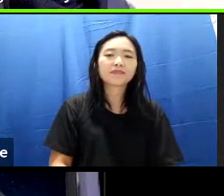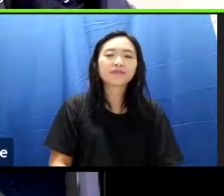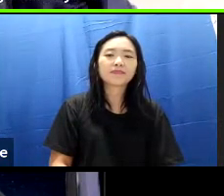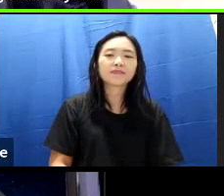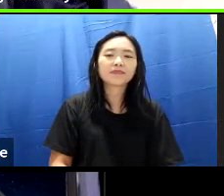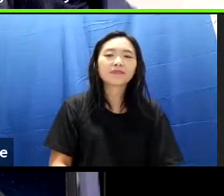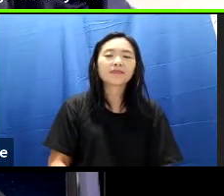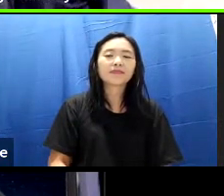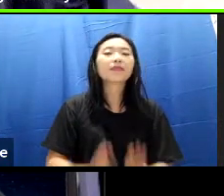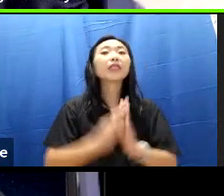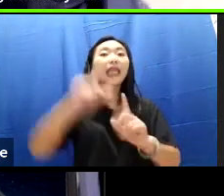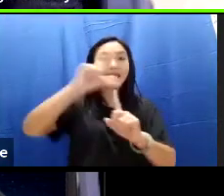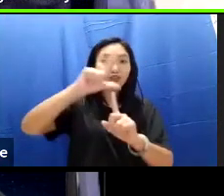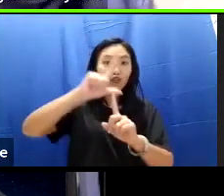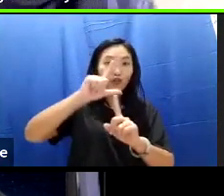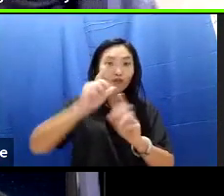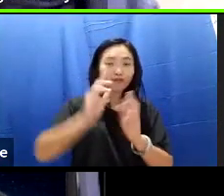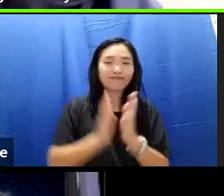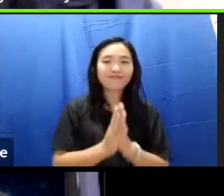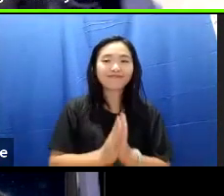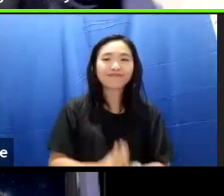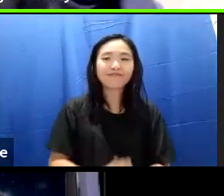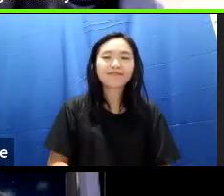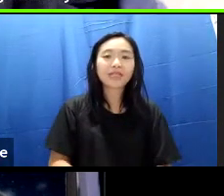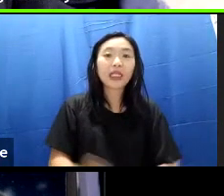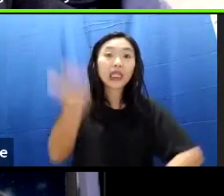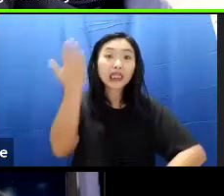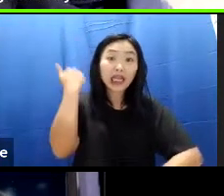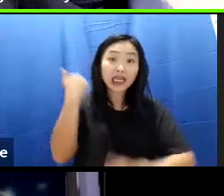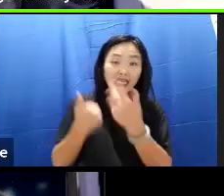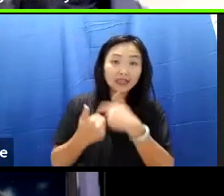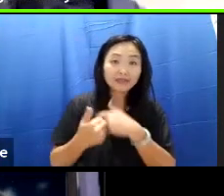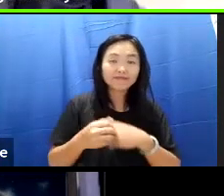ya. Tadi Mbak Ira,